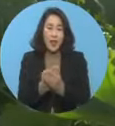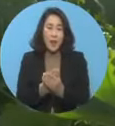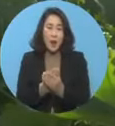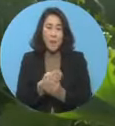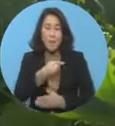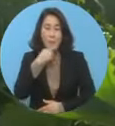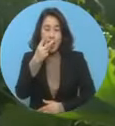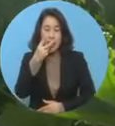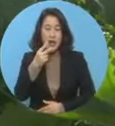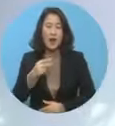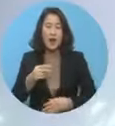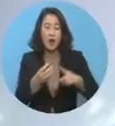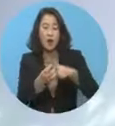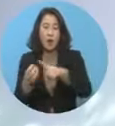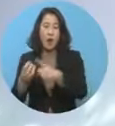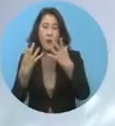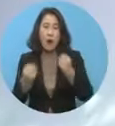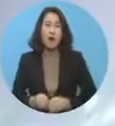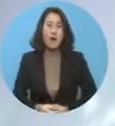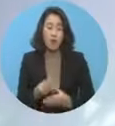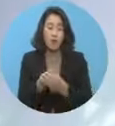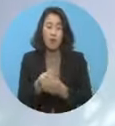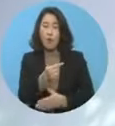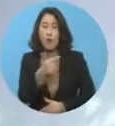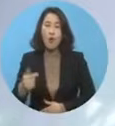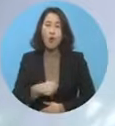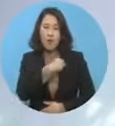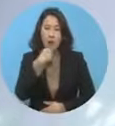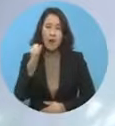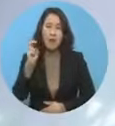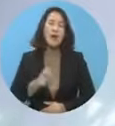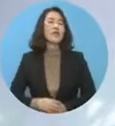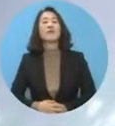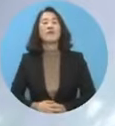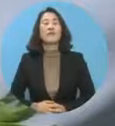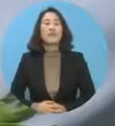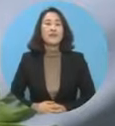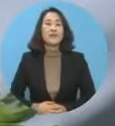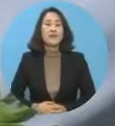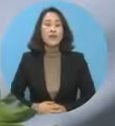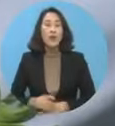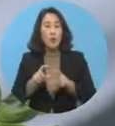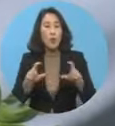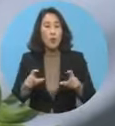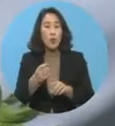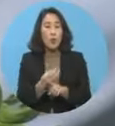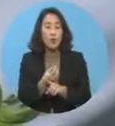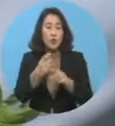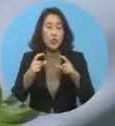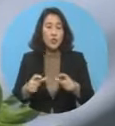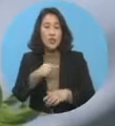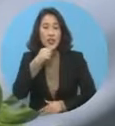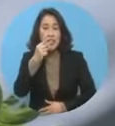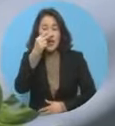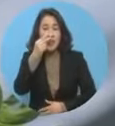사이로 주렁주렁 열렸습니다. 크기도 커 탐스럽고 먹음직스럽습니다. 일반적으로 보성 지역에서 딸기가